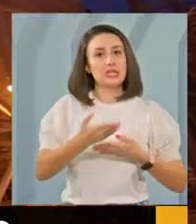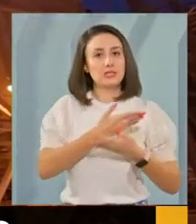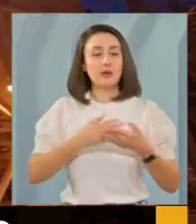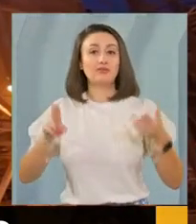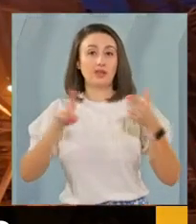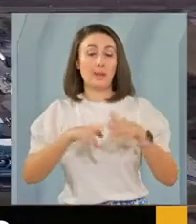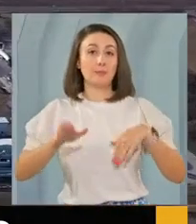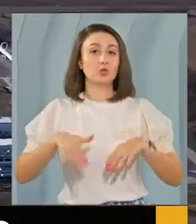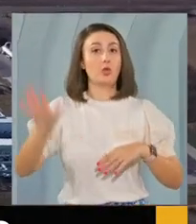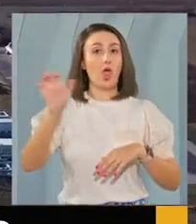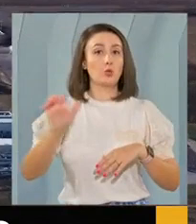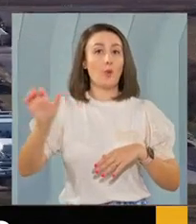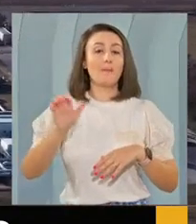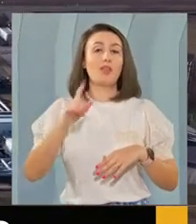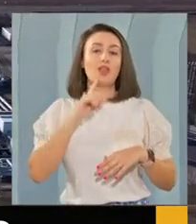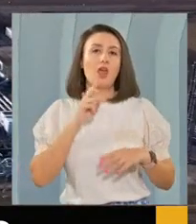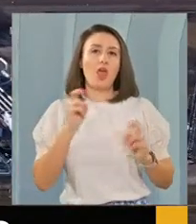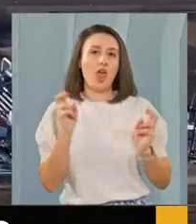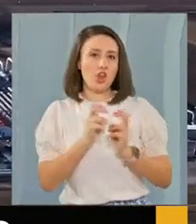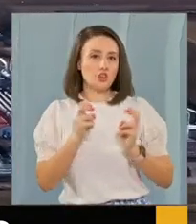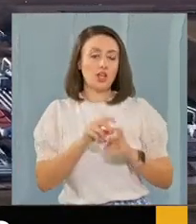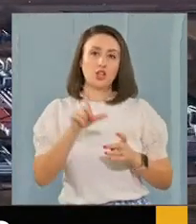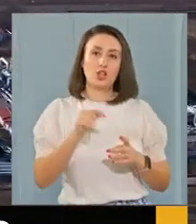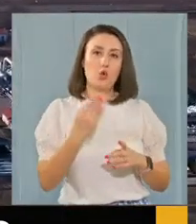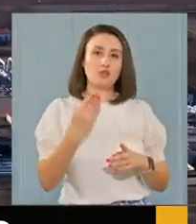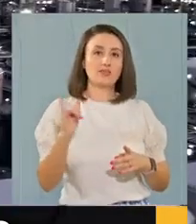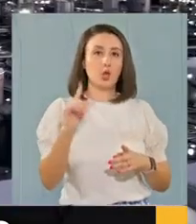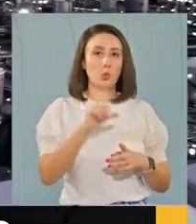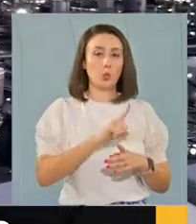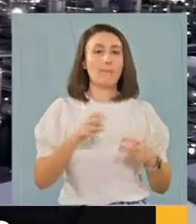la reuniunea ministrilor europene a energiei, care va avea loc pe 26 iulie la Bruxelles.